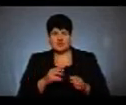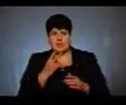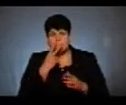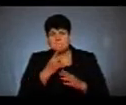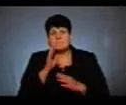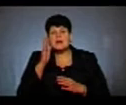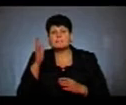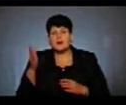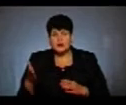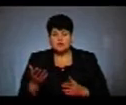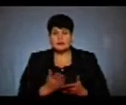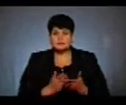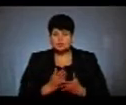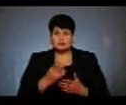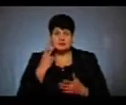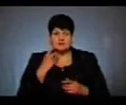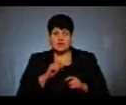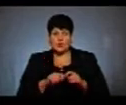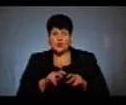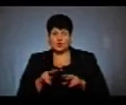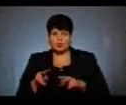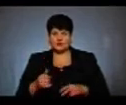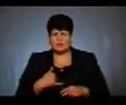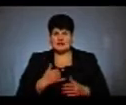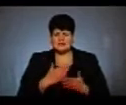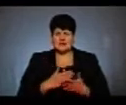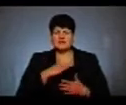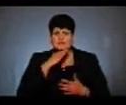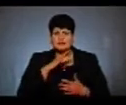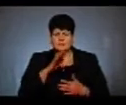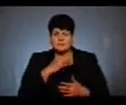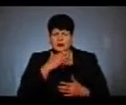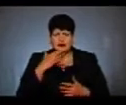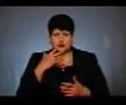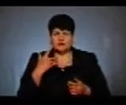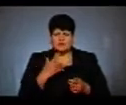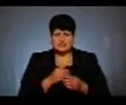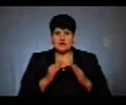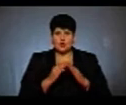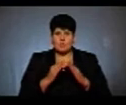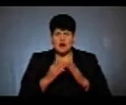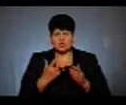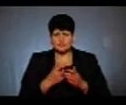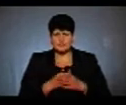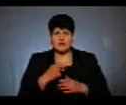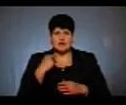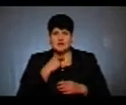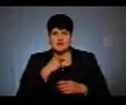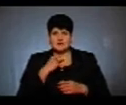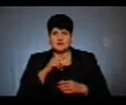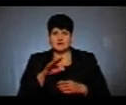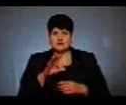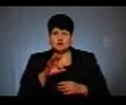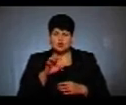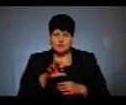передбачувати. Проте служба завжди на контролі. Ми маємо, у нас є достатня кількість вакцини для вакцинації домашніх тварин, м'ясоїдних собак і котів. А